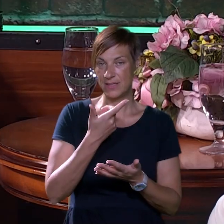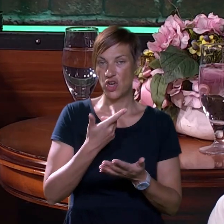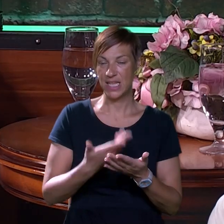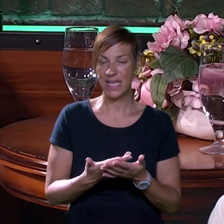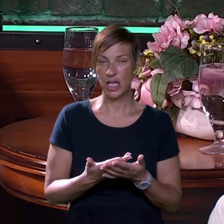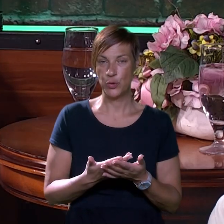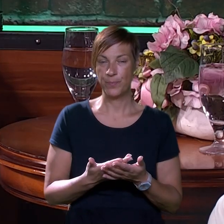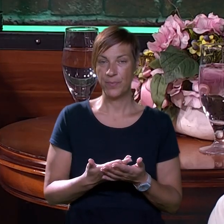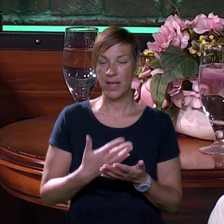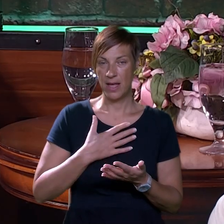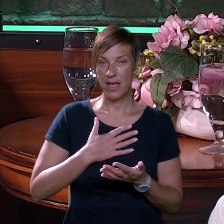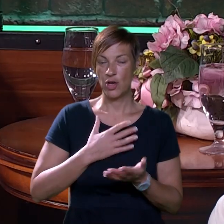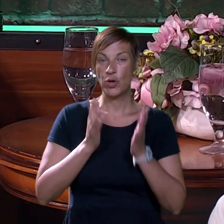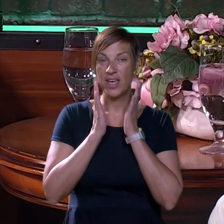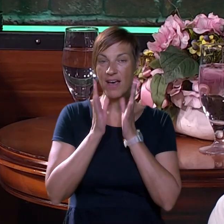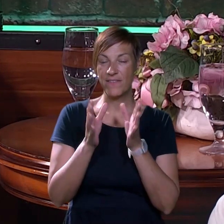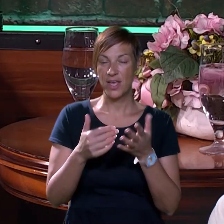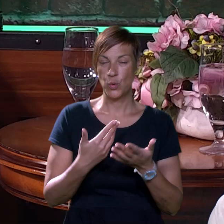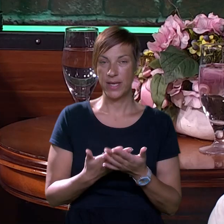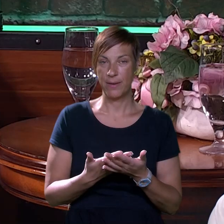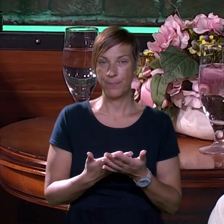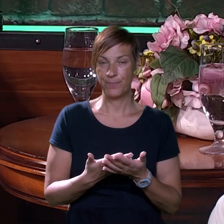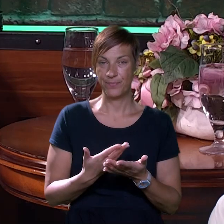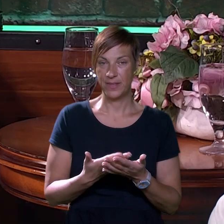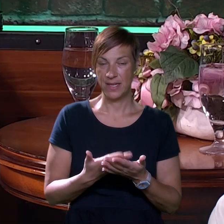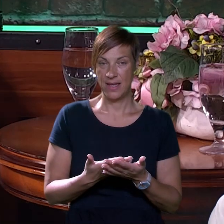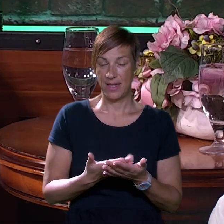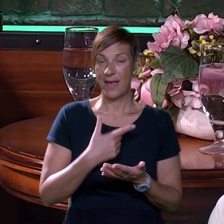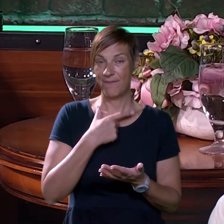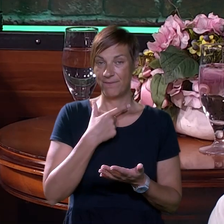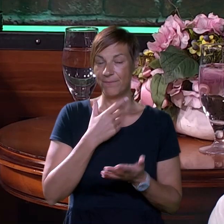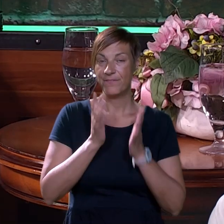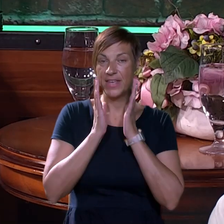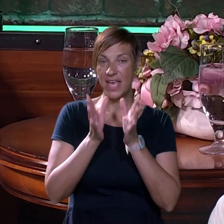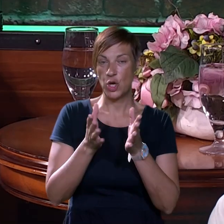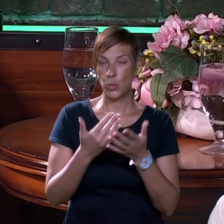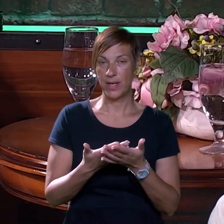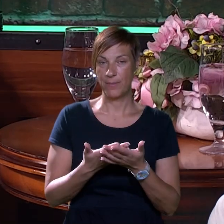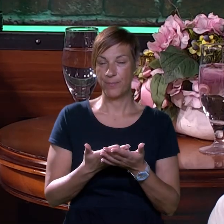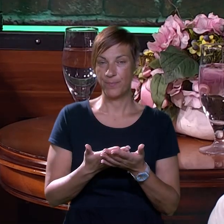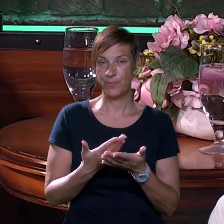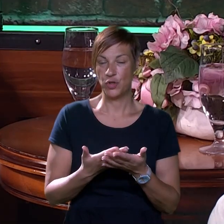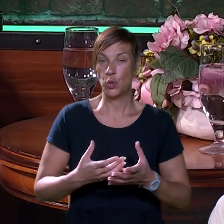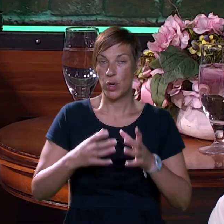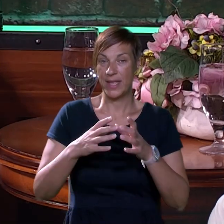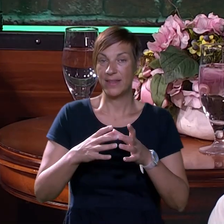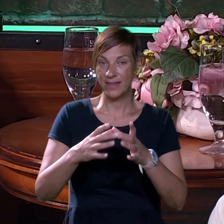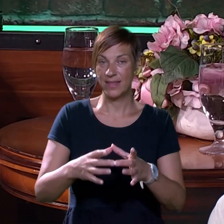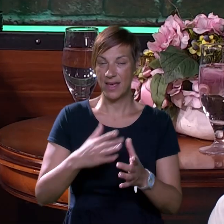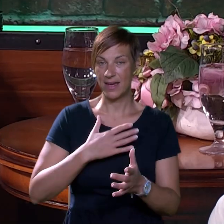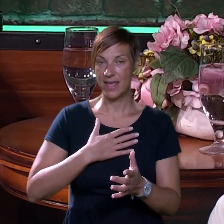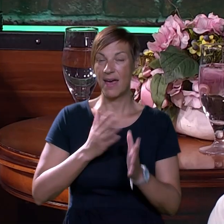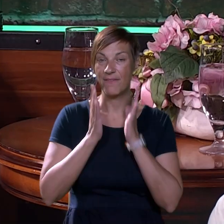stvoritelju. Jer ako ja vjerujem, a zaista sad vjerujem, to je, opet kažem, to je dar.